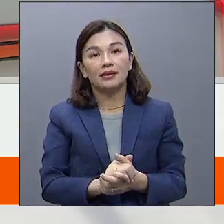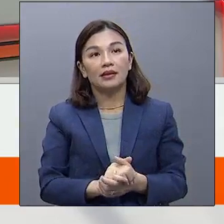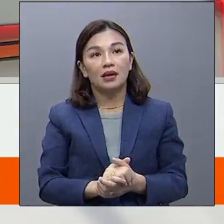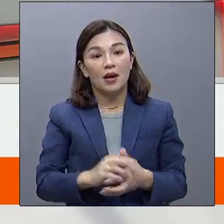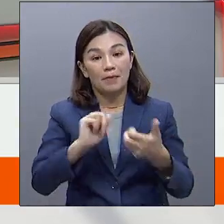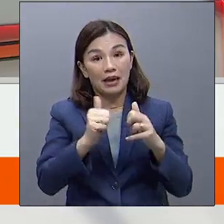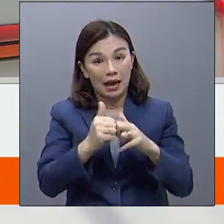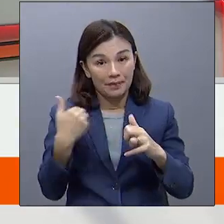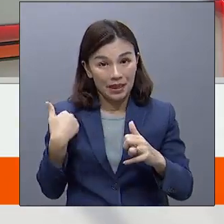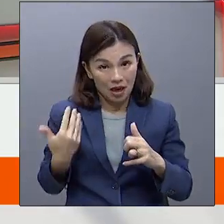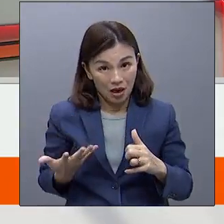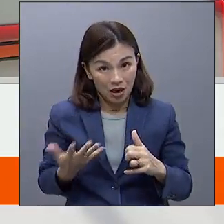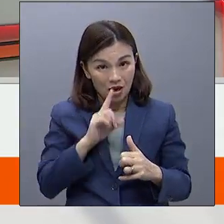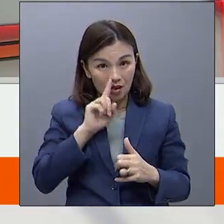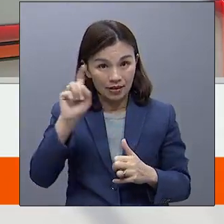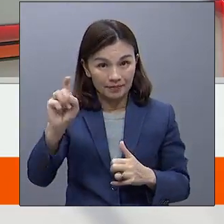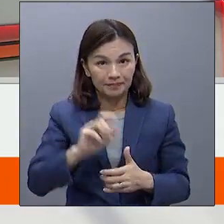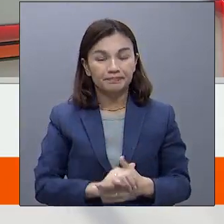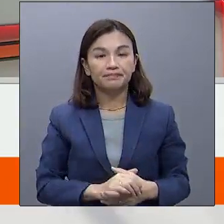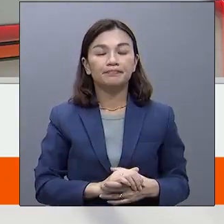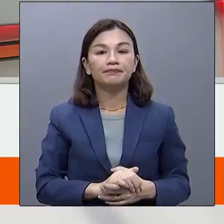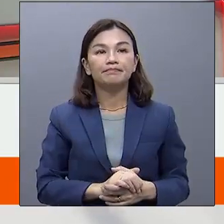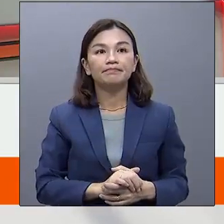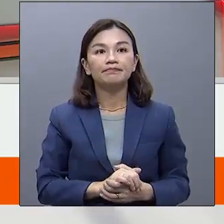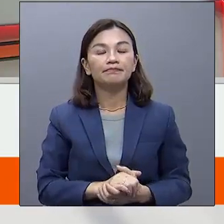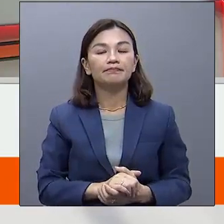ราบรื่นไหมคะมีปัญหาอุปสรรคอะไรบ้างไหมคะ